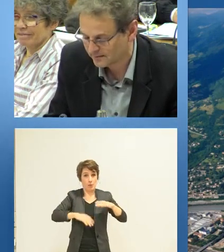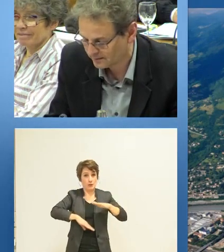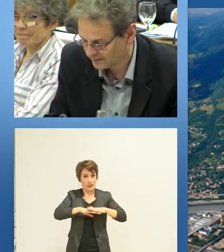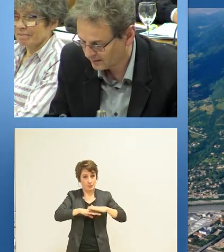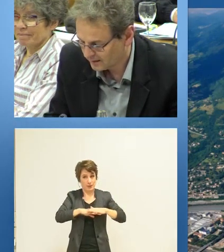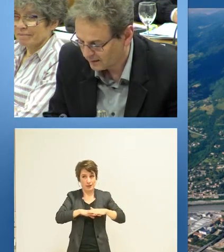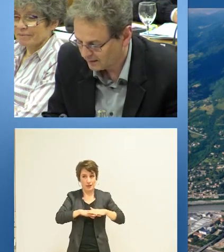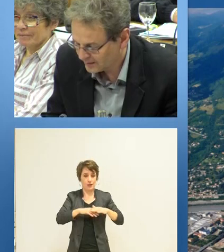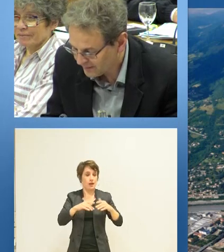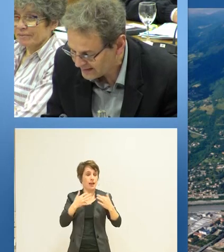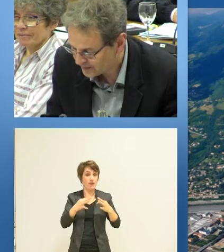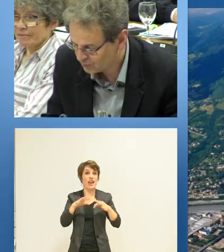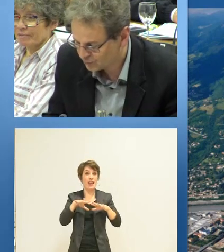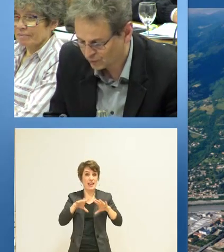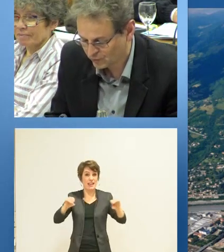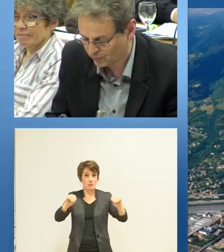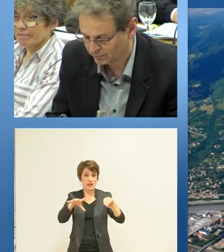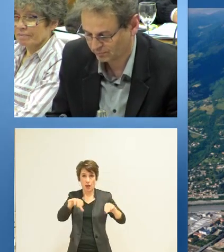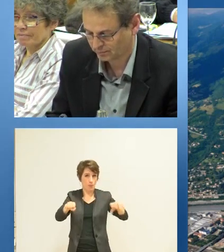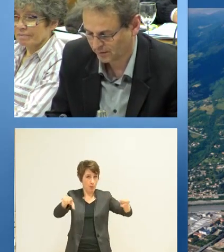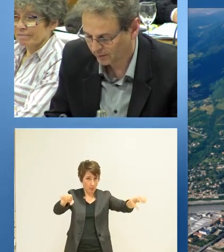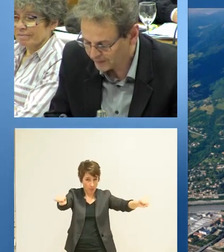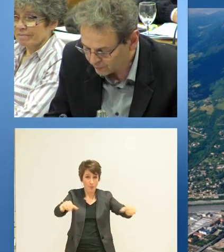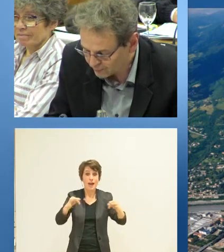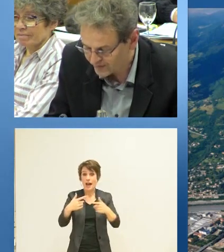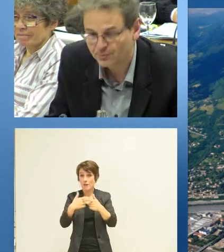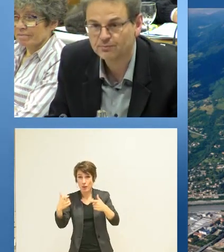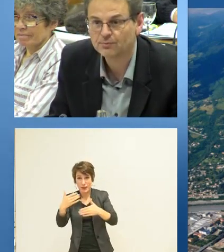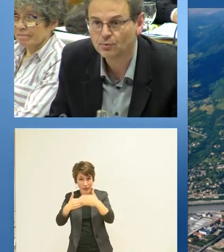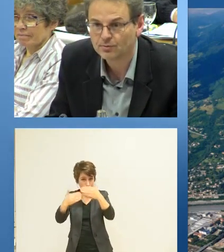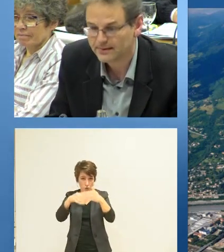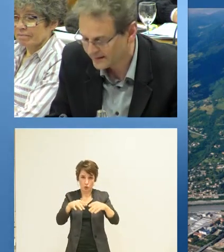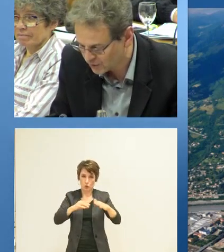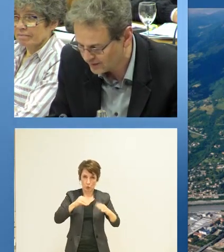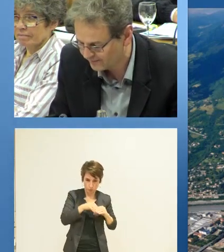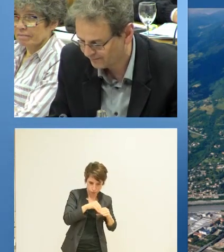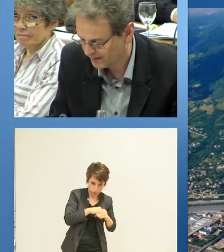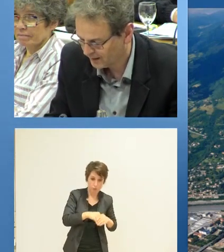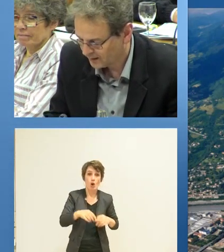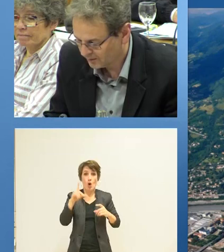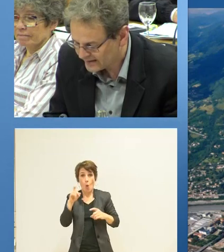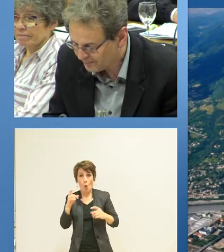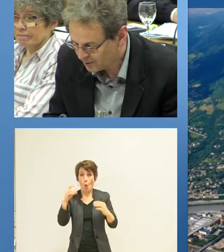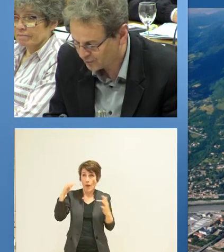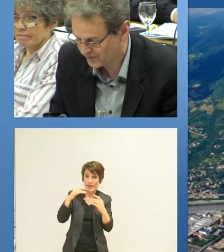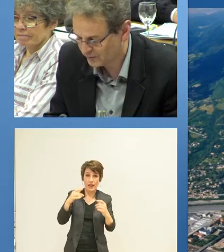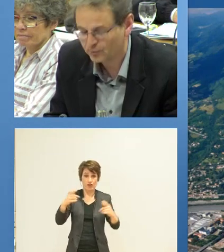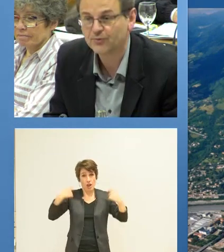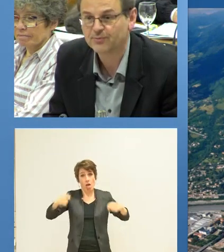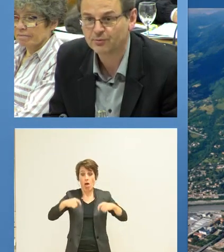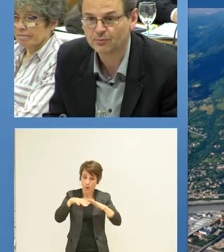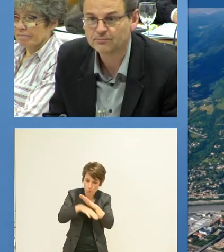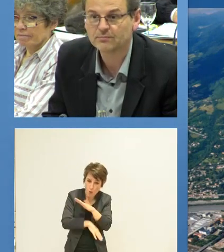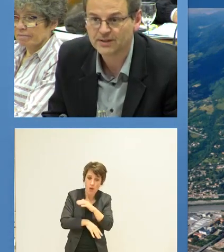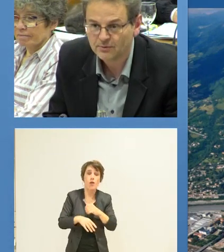espaces dans les matériaux de construction dans les consommations d'eau d'énergie dans les approches aussi de